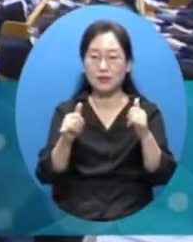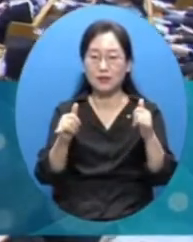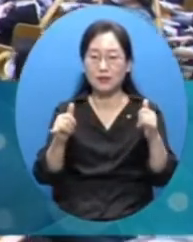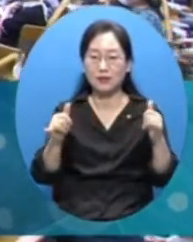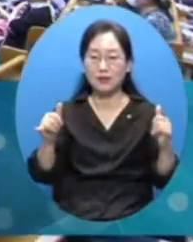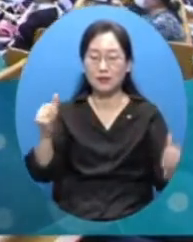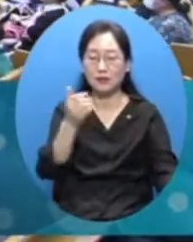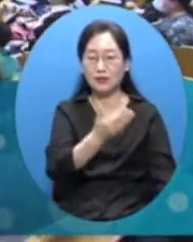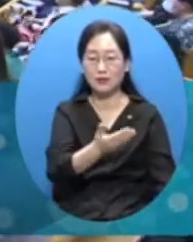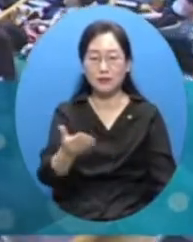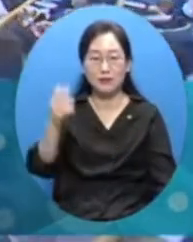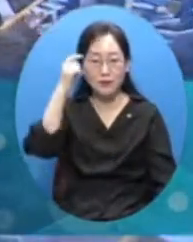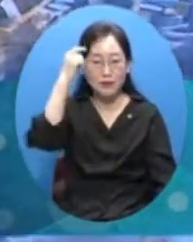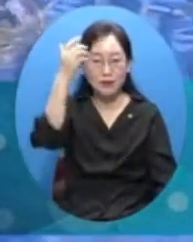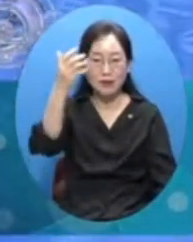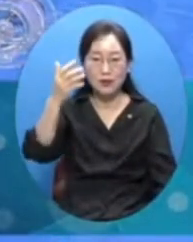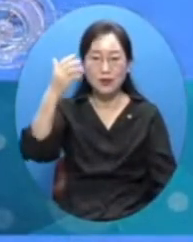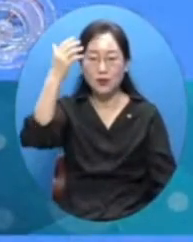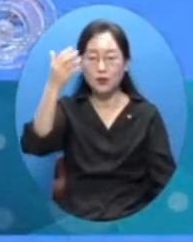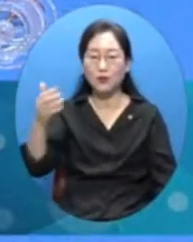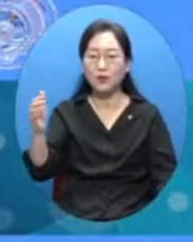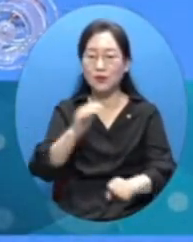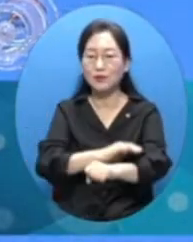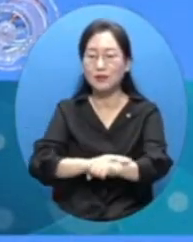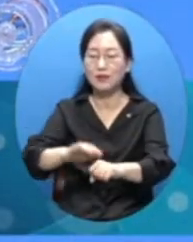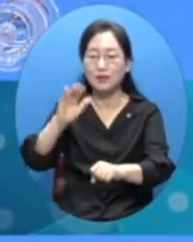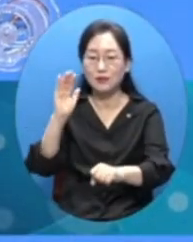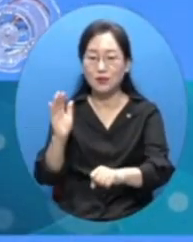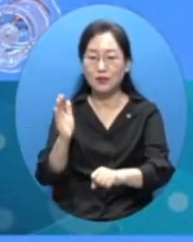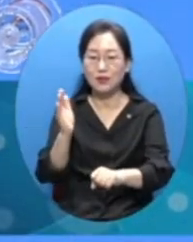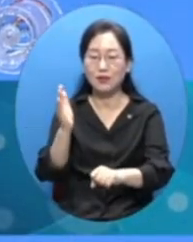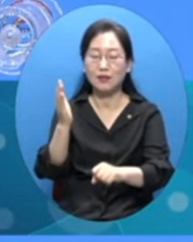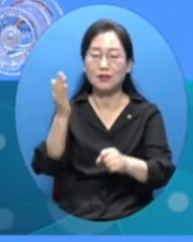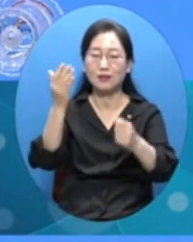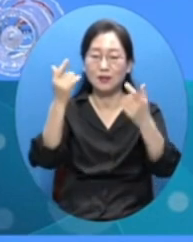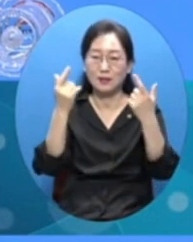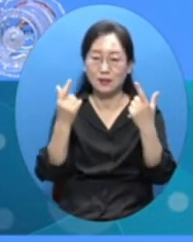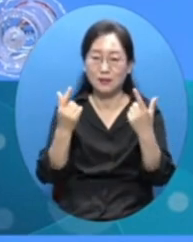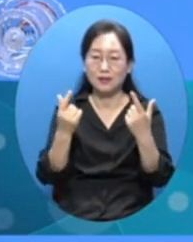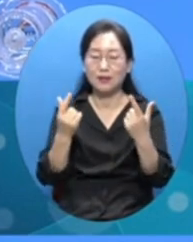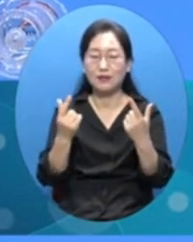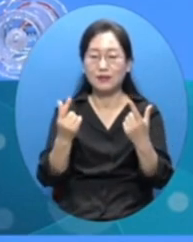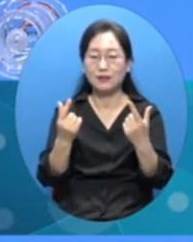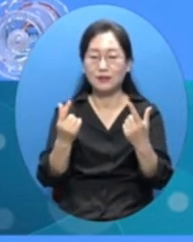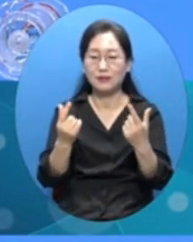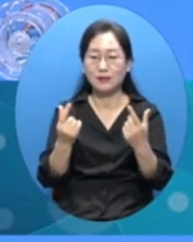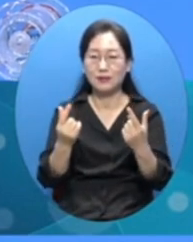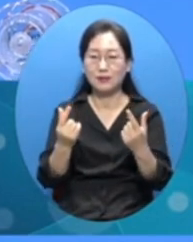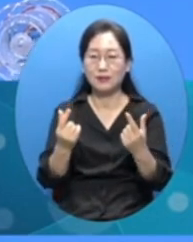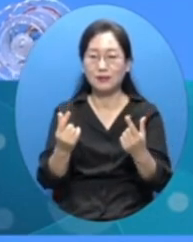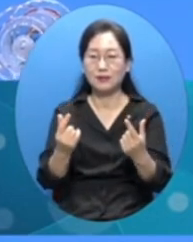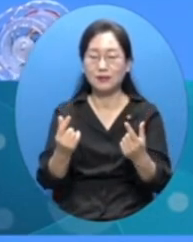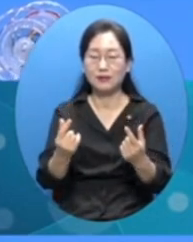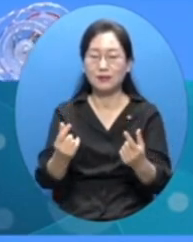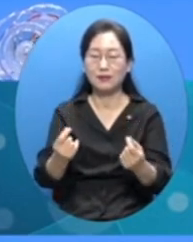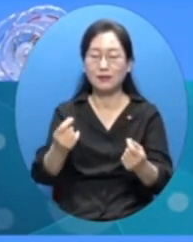자여 내 영혼이 잘된 같이